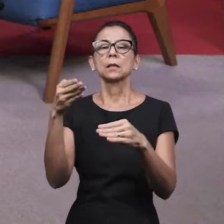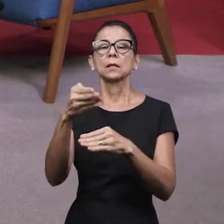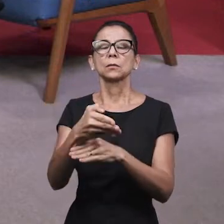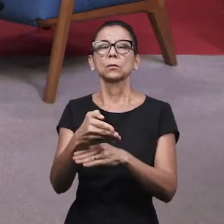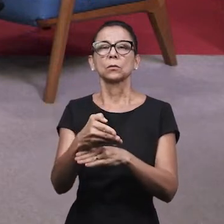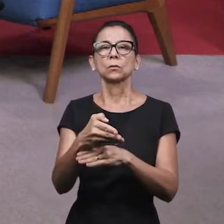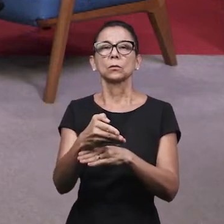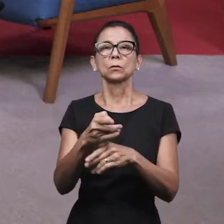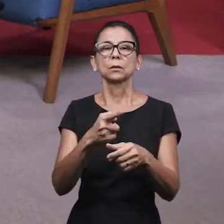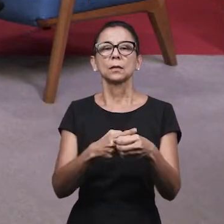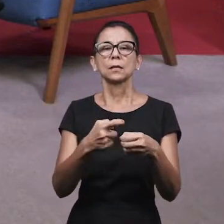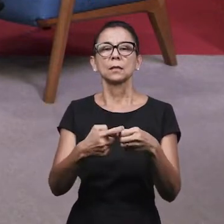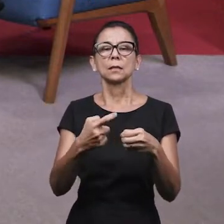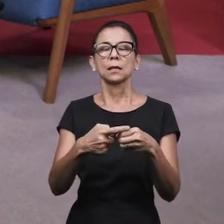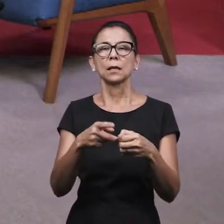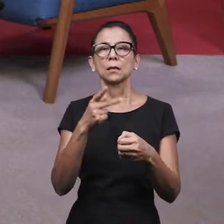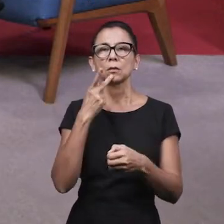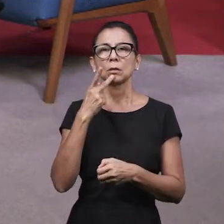Observez